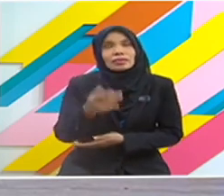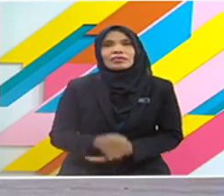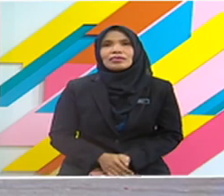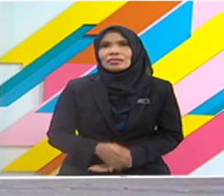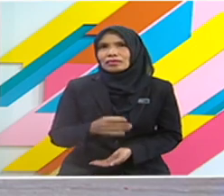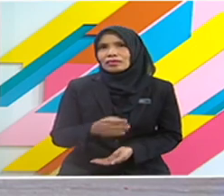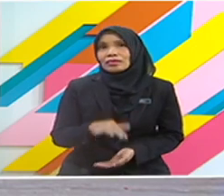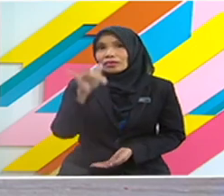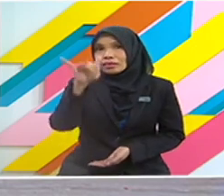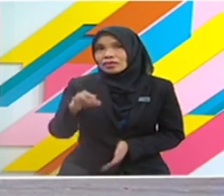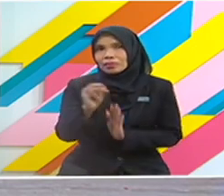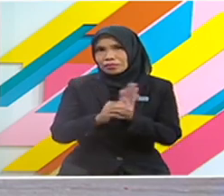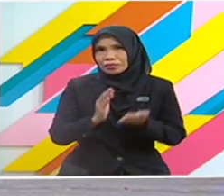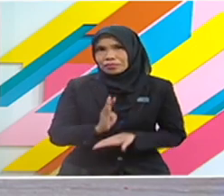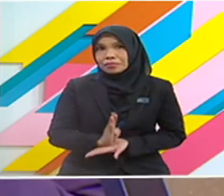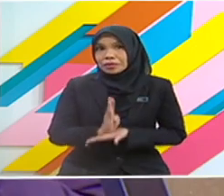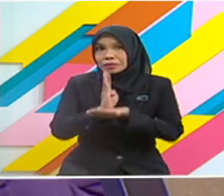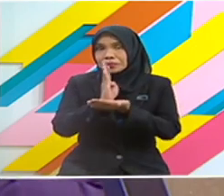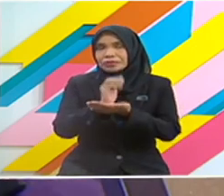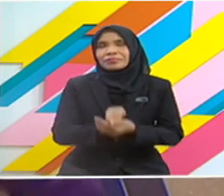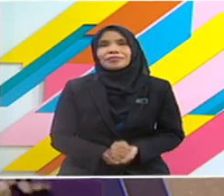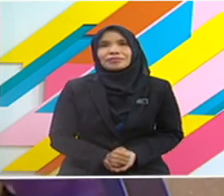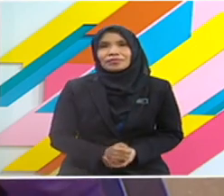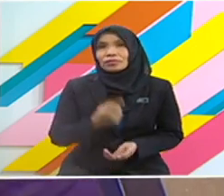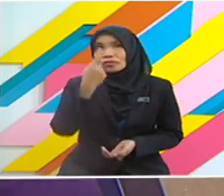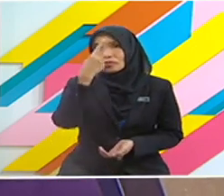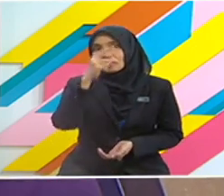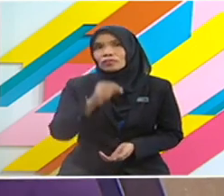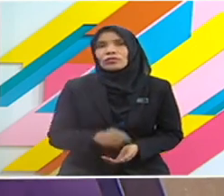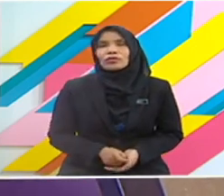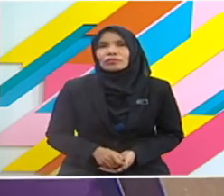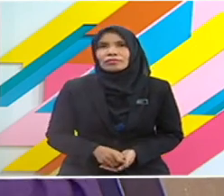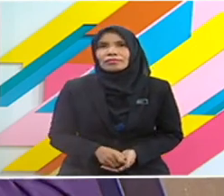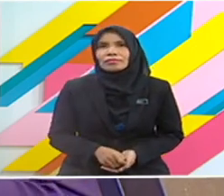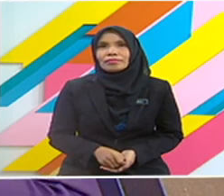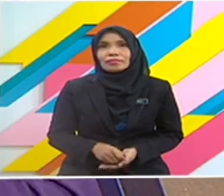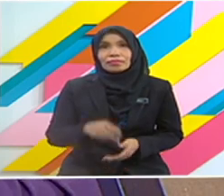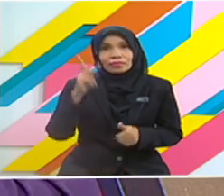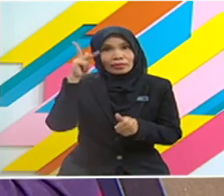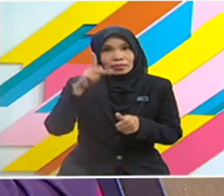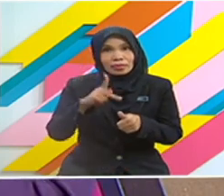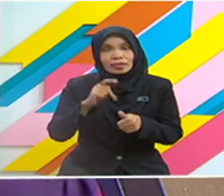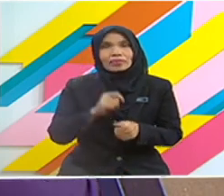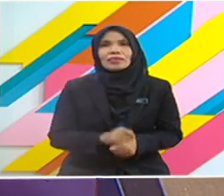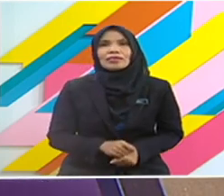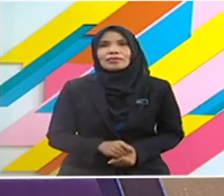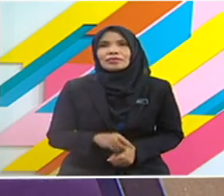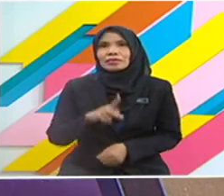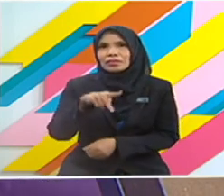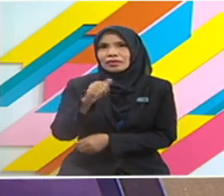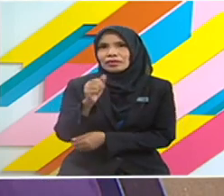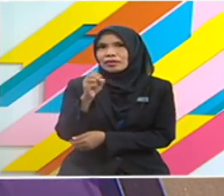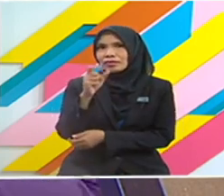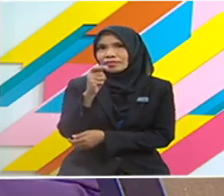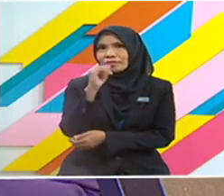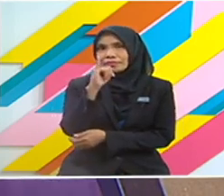mengenal pasti pelbagai jenis rasa. Okey, tapi untuk lidah, kawasan ada empat jenis rasa